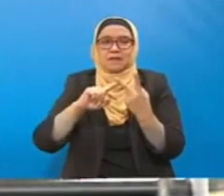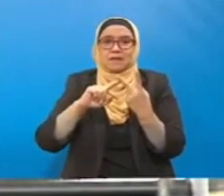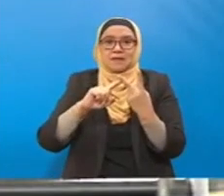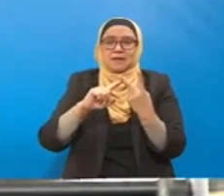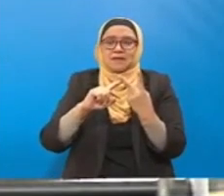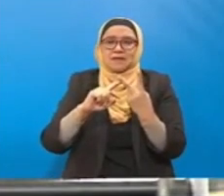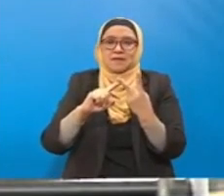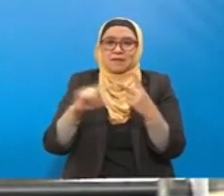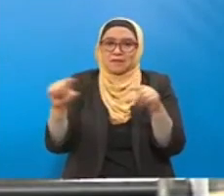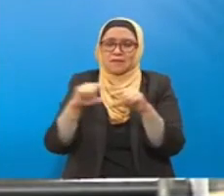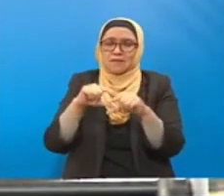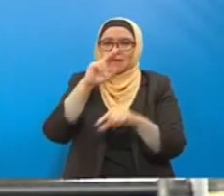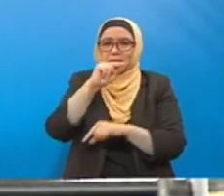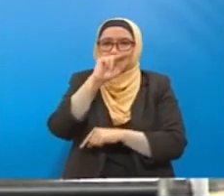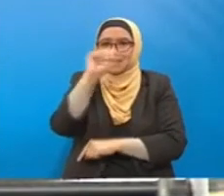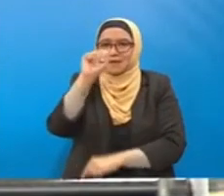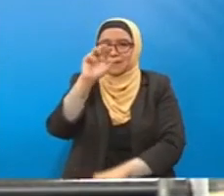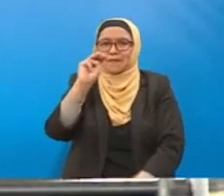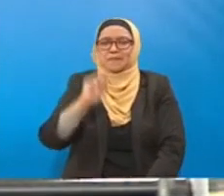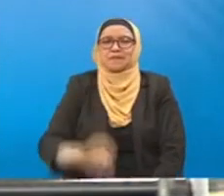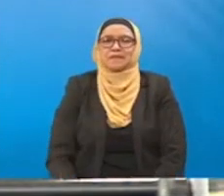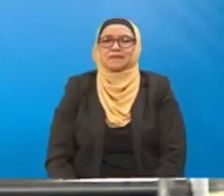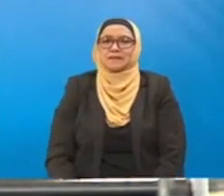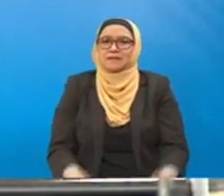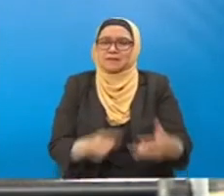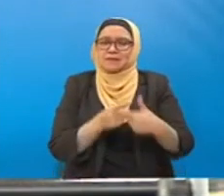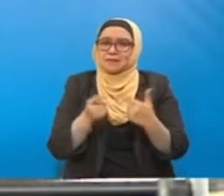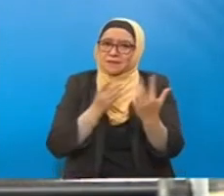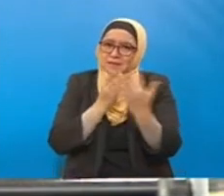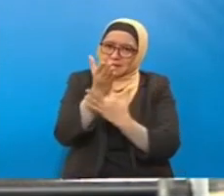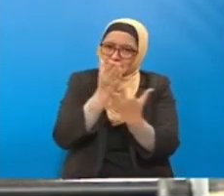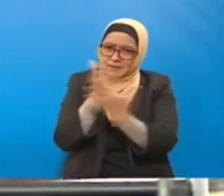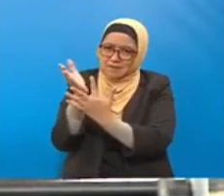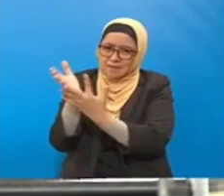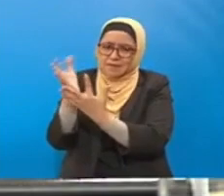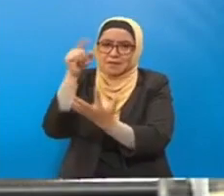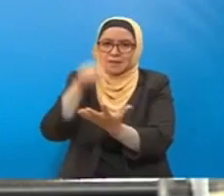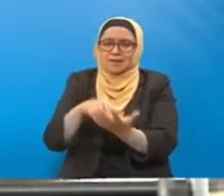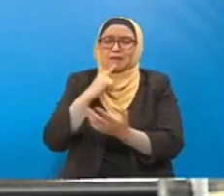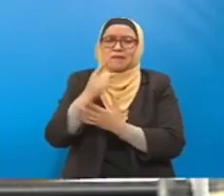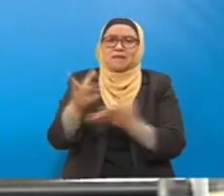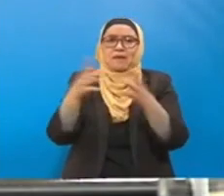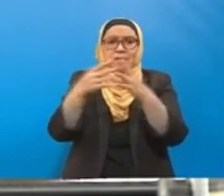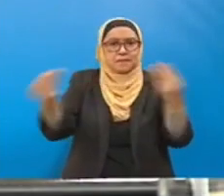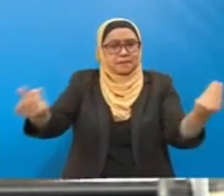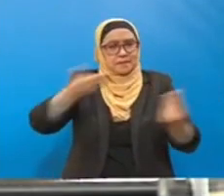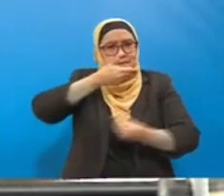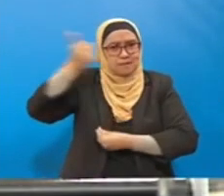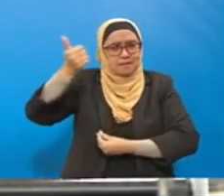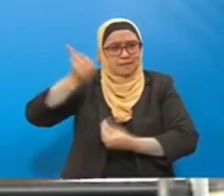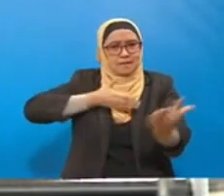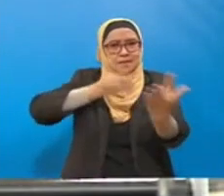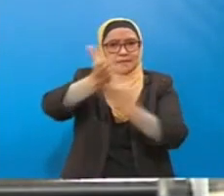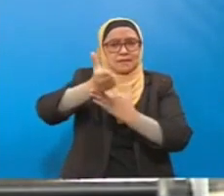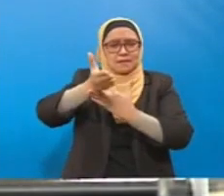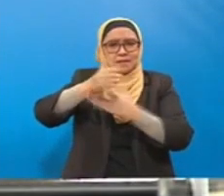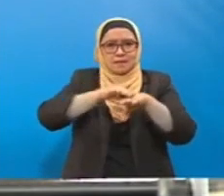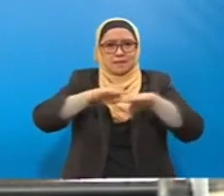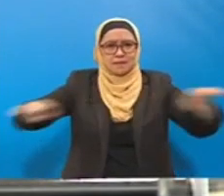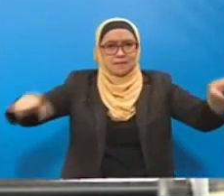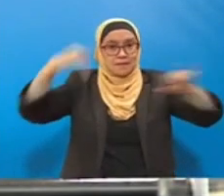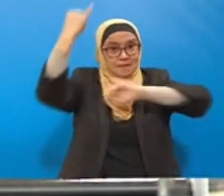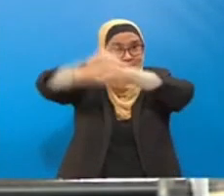negara-negara berkecoa li6 kita sedar bahwa penyelesaian terbaik isu ini adalah menuruti platform antar bangsa terhadap